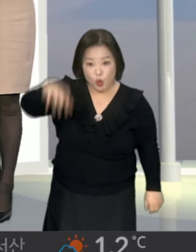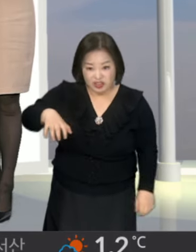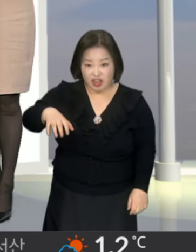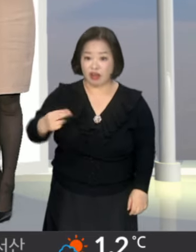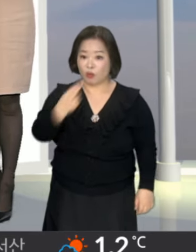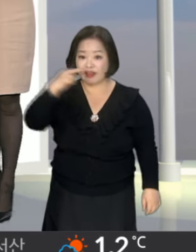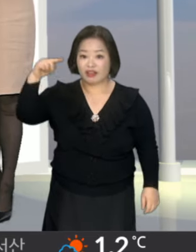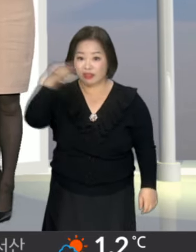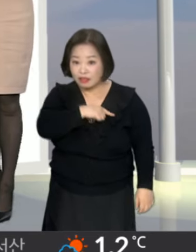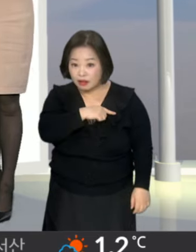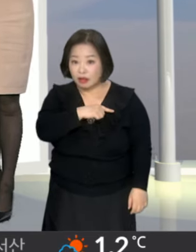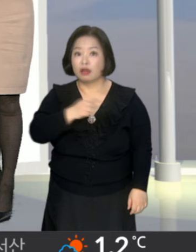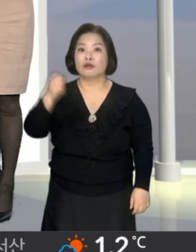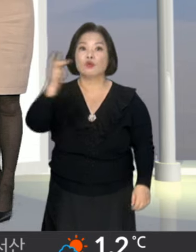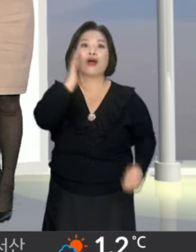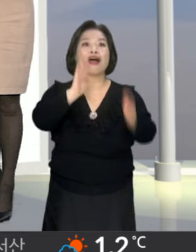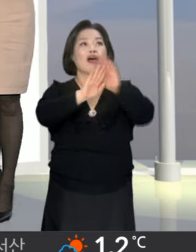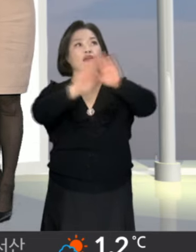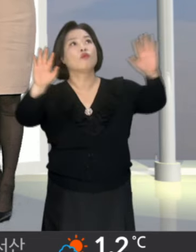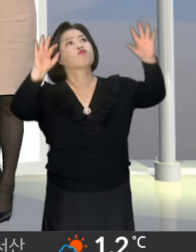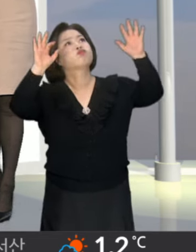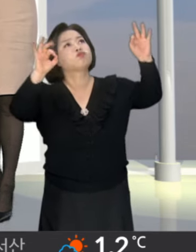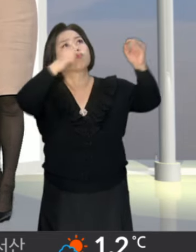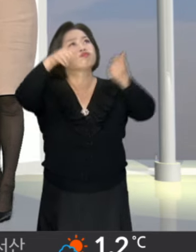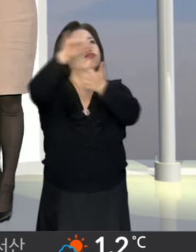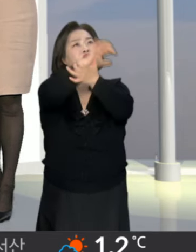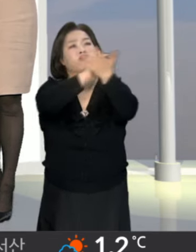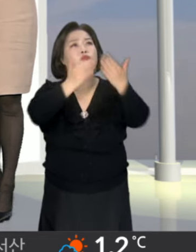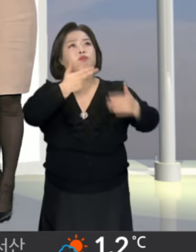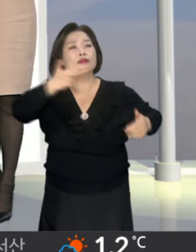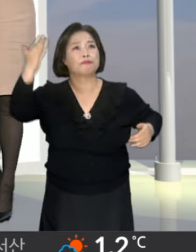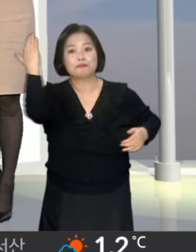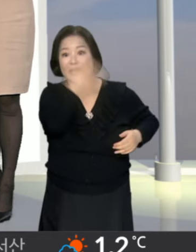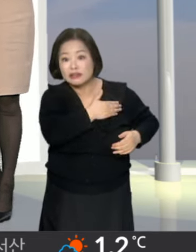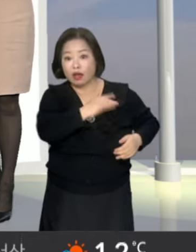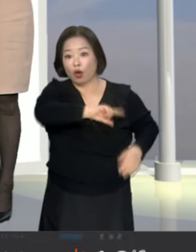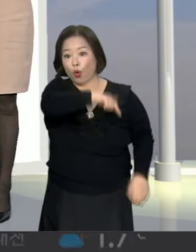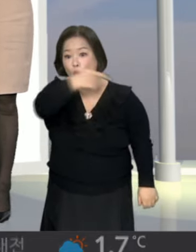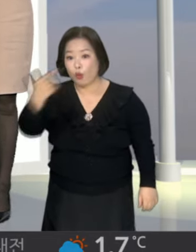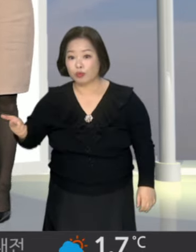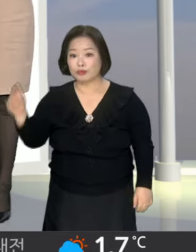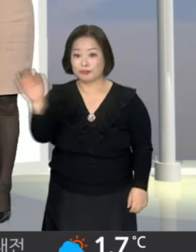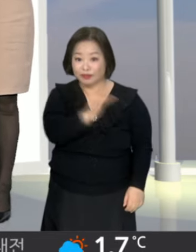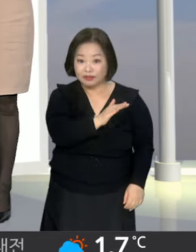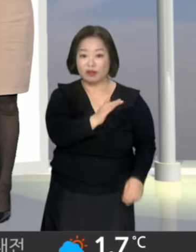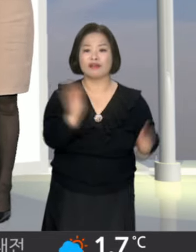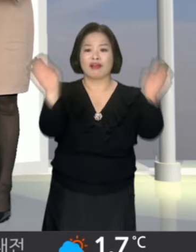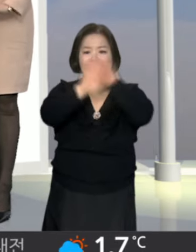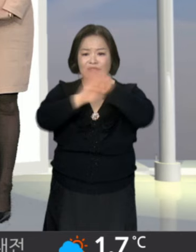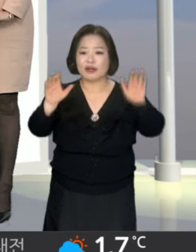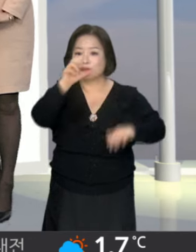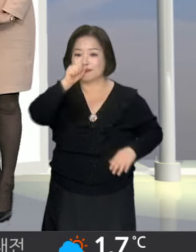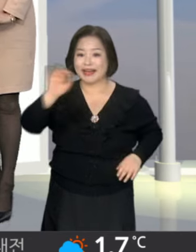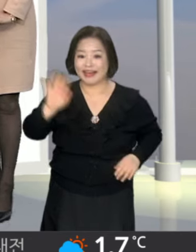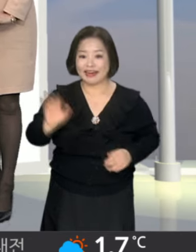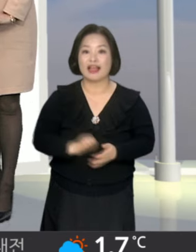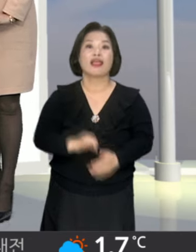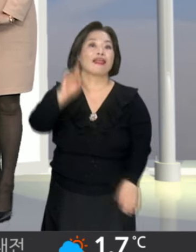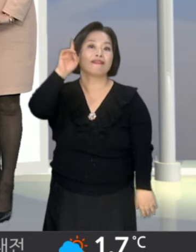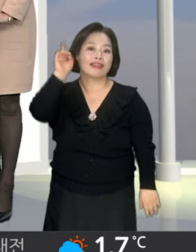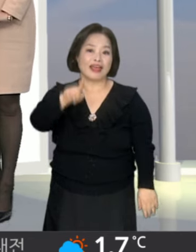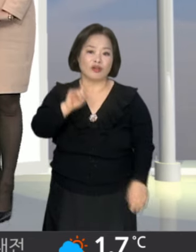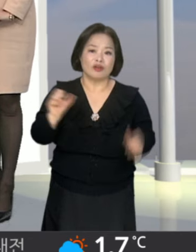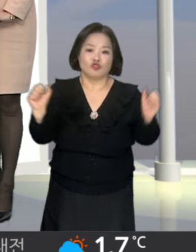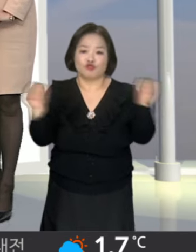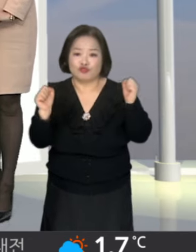공기가 탁하겠고요. 하늘 자체는 구름 없이 맑다가 오후부터 차차 흐려지겠습니다. 내일도 한파